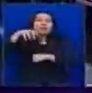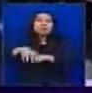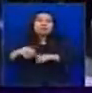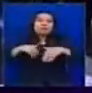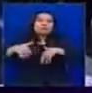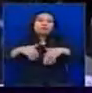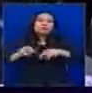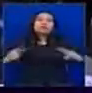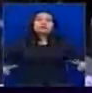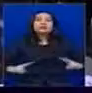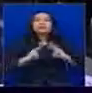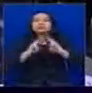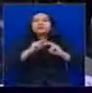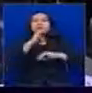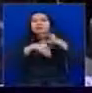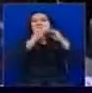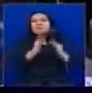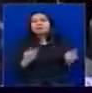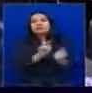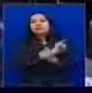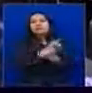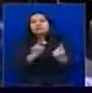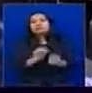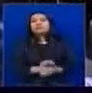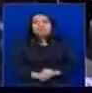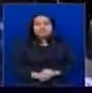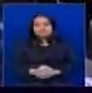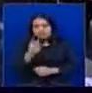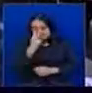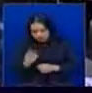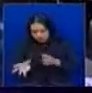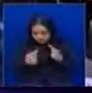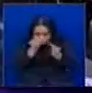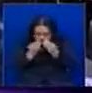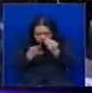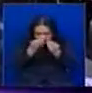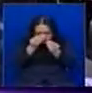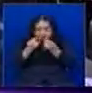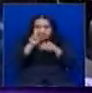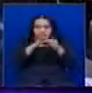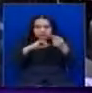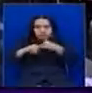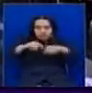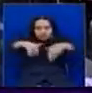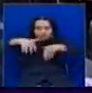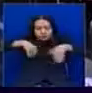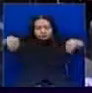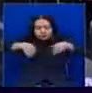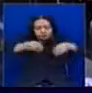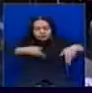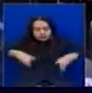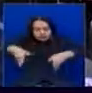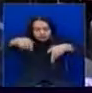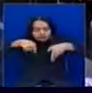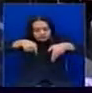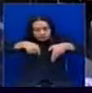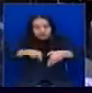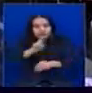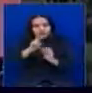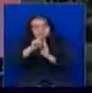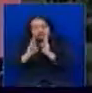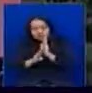การพัฒนาสังคมและความมั่นคงของมนุษย์เพื่อศึกษาข้อมูลชุมชนรุกล้ำในพื้นที่ริมคลองเปรมประชากรก่อนมีการจัดระเบียบชุมช